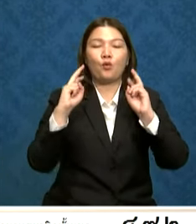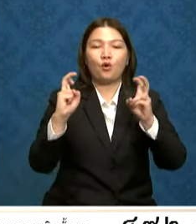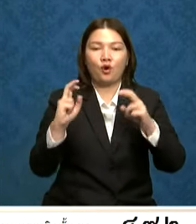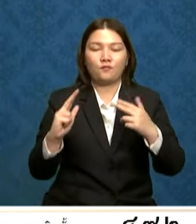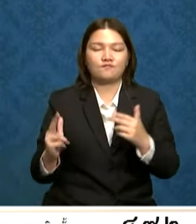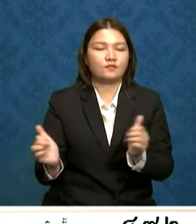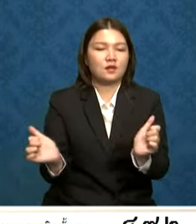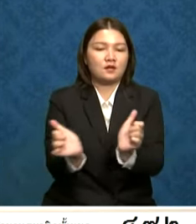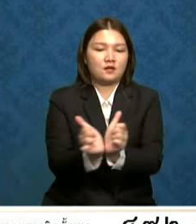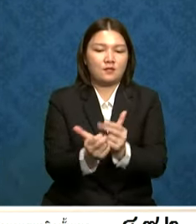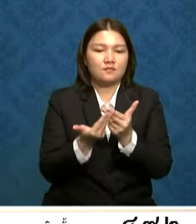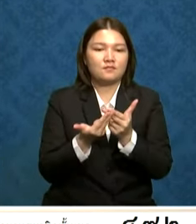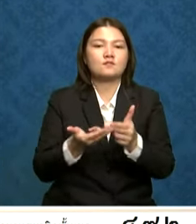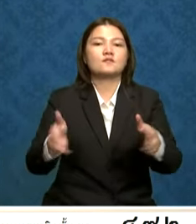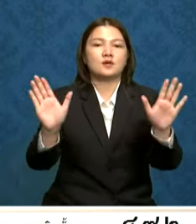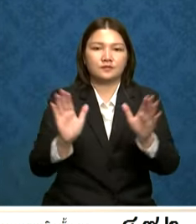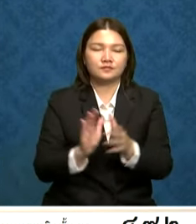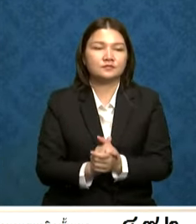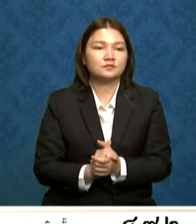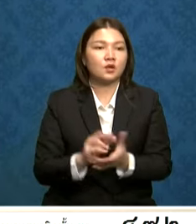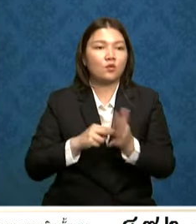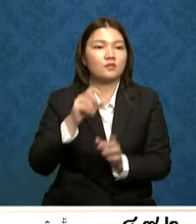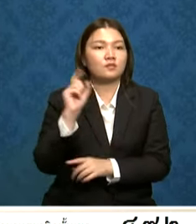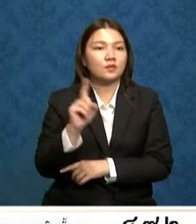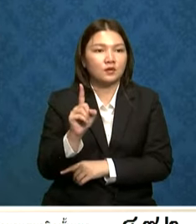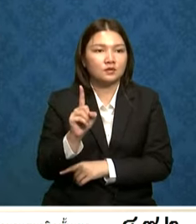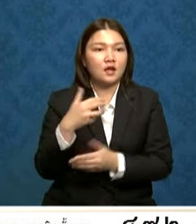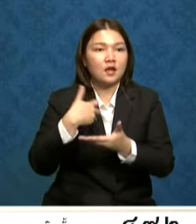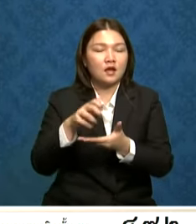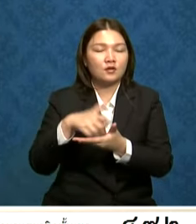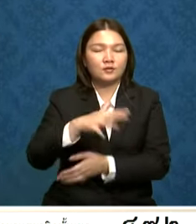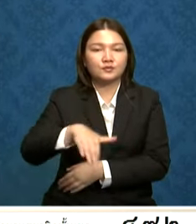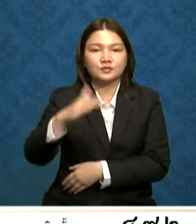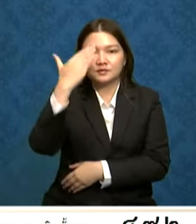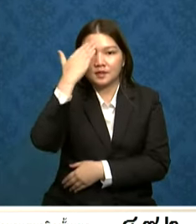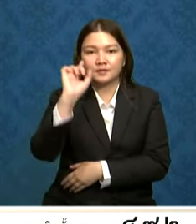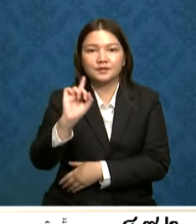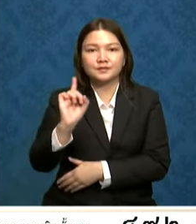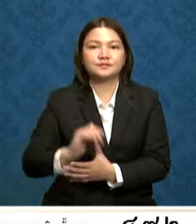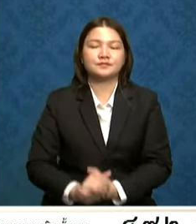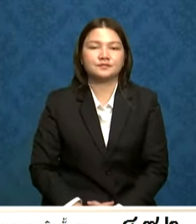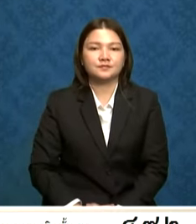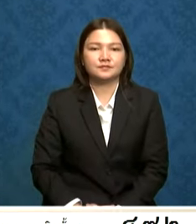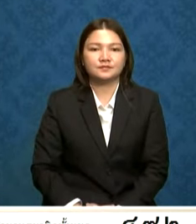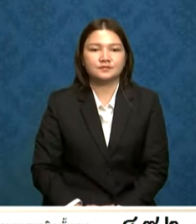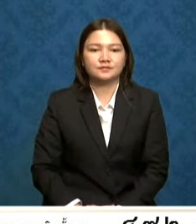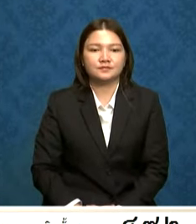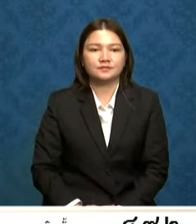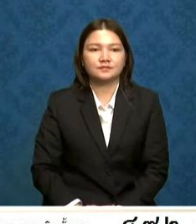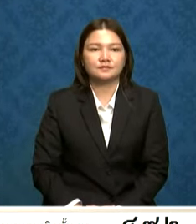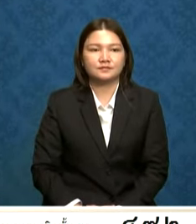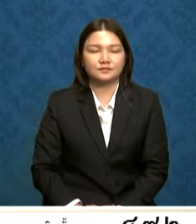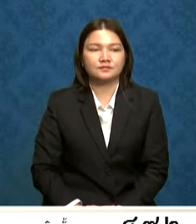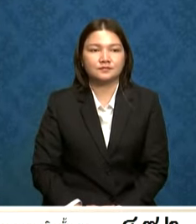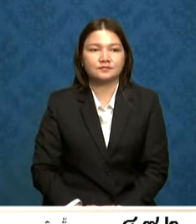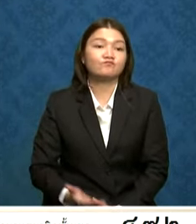ขออนุญาตรายงานต่อที่ประชุมสภาผู้แทนราษฎรดังต่อไปนี้นะครับตามที่ที่